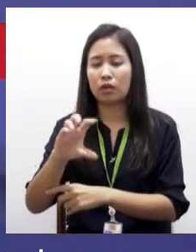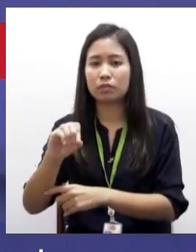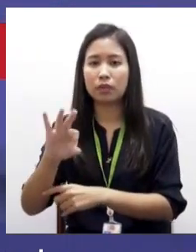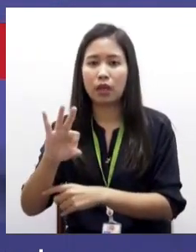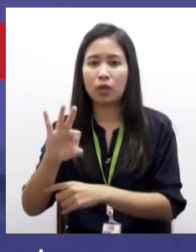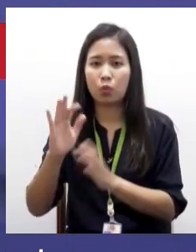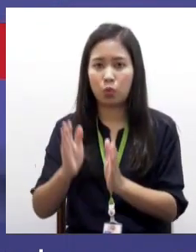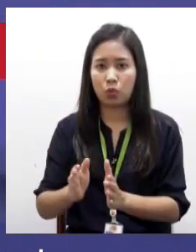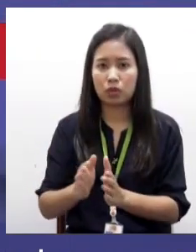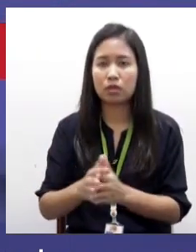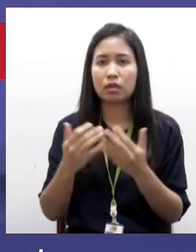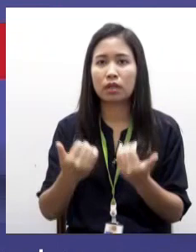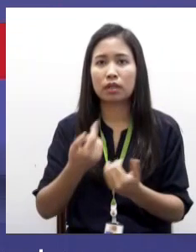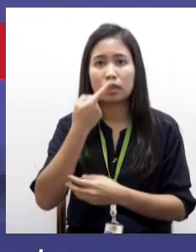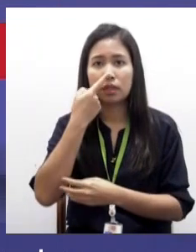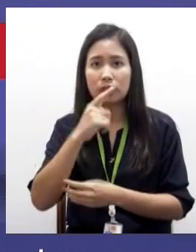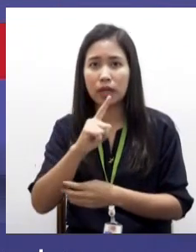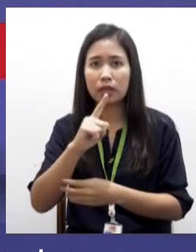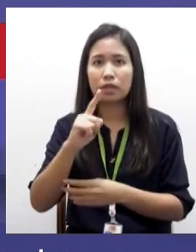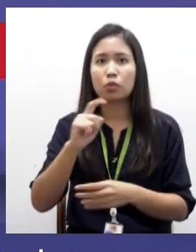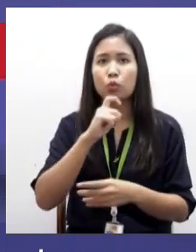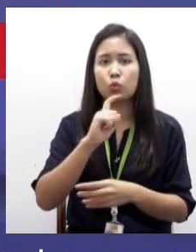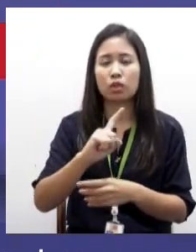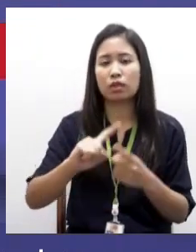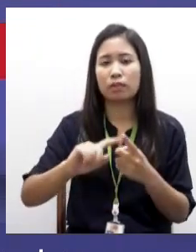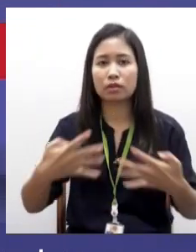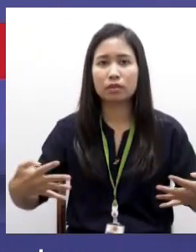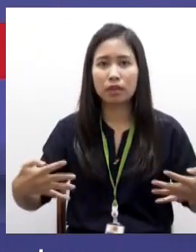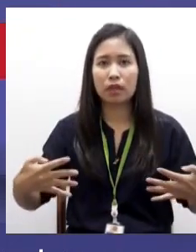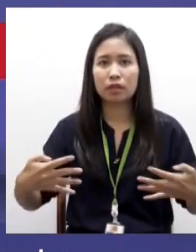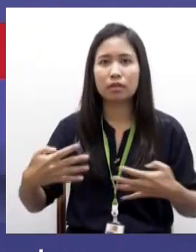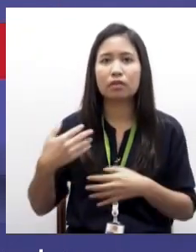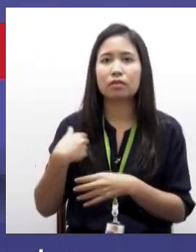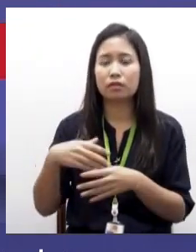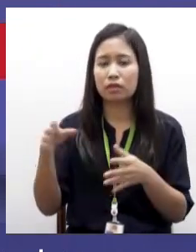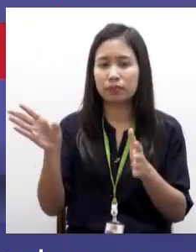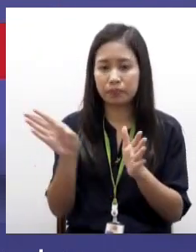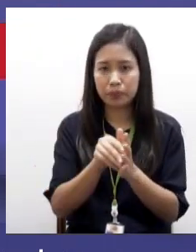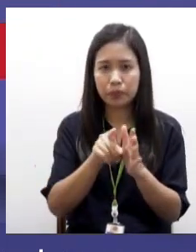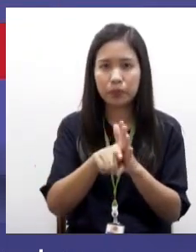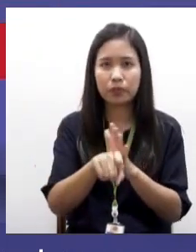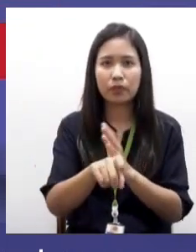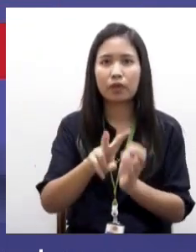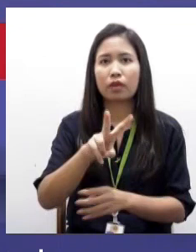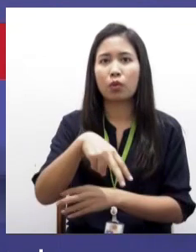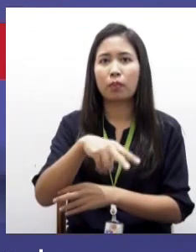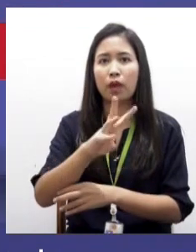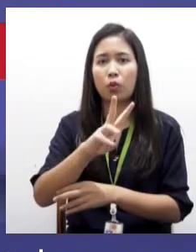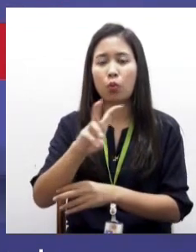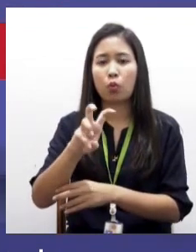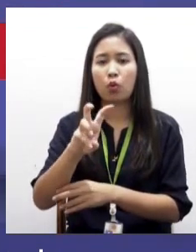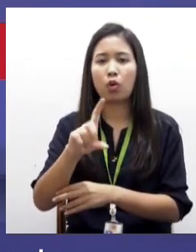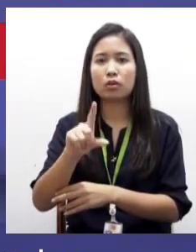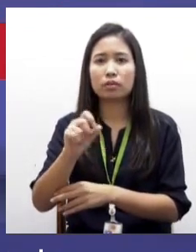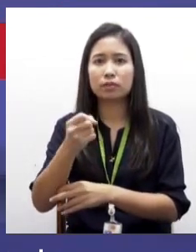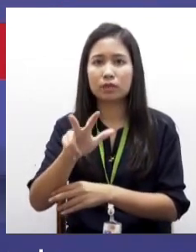คนนะครับประเทศไทยเราอยู่ในลำดับที่ 5ครับซึ่งณวันที่ 14เราติดเชื้ออยู่ 2613คนนะครับมีผู้เสียชีวิต 41